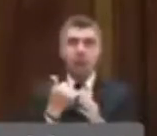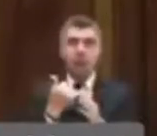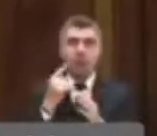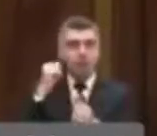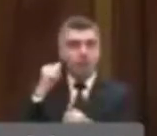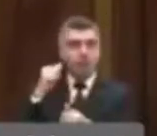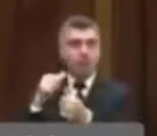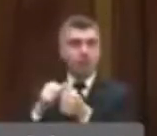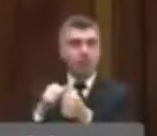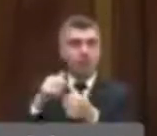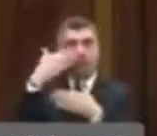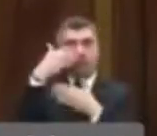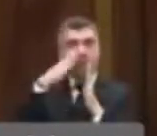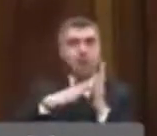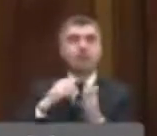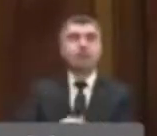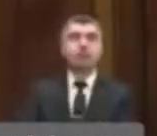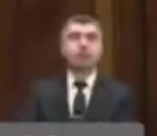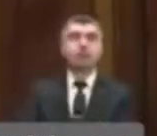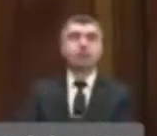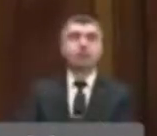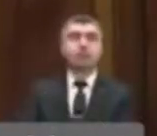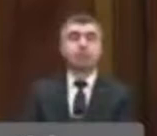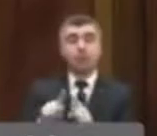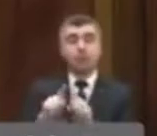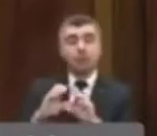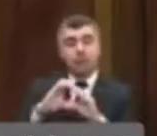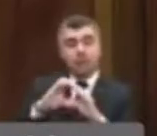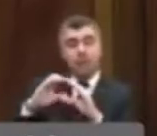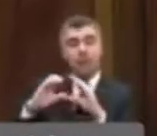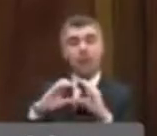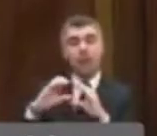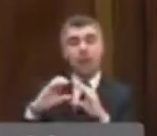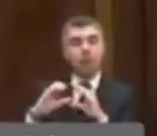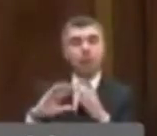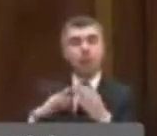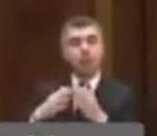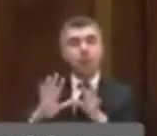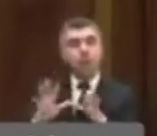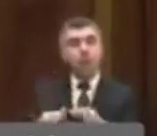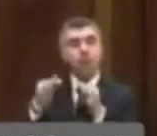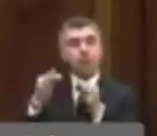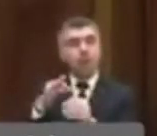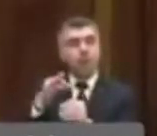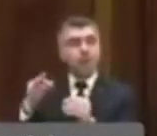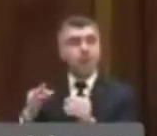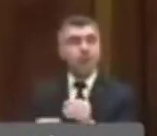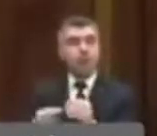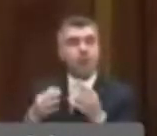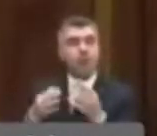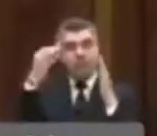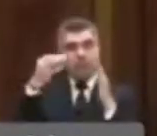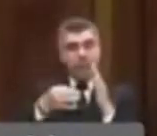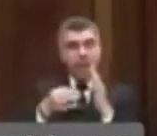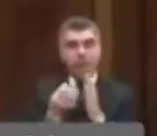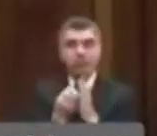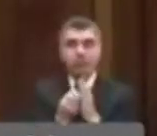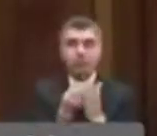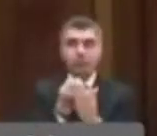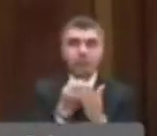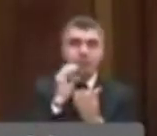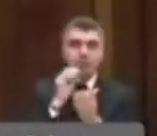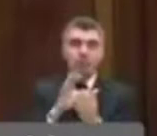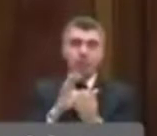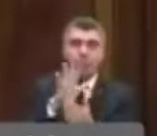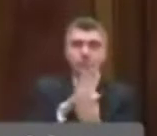والمتنوعة. وفي هذا الإطار غادي نعملوا على التواصل مع كل المعنيين بالإنتاج الثقافي من أجل إرساء اللبنات الأولى لصناعة